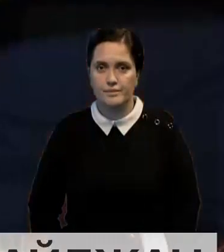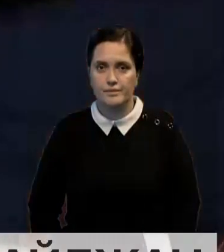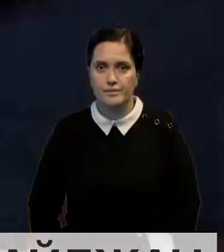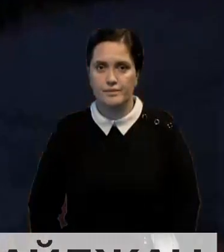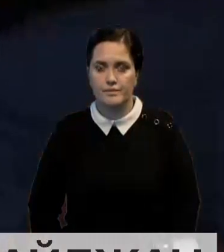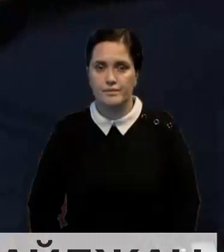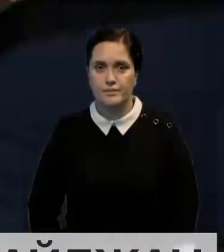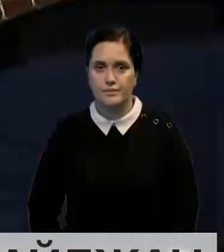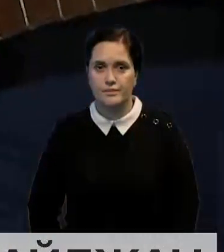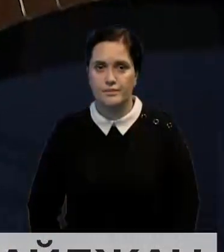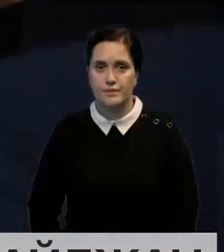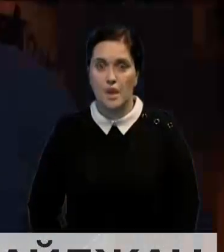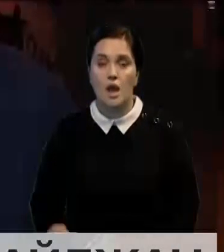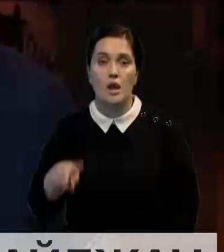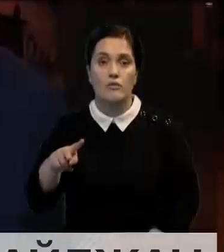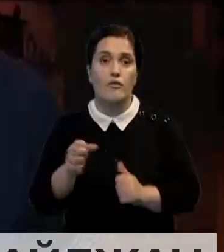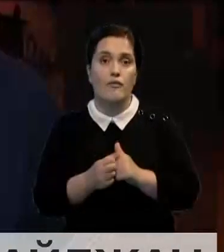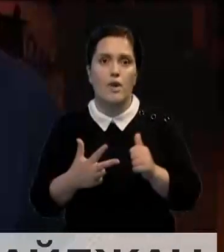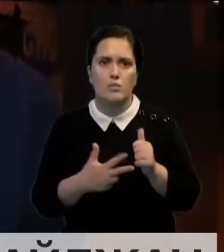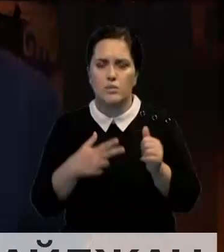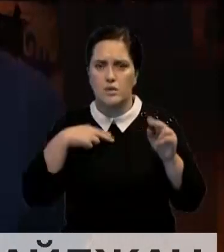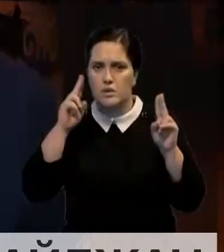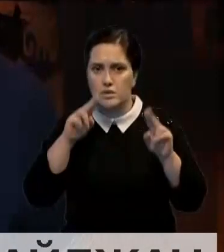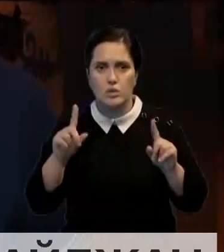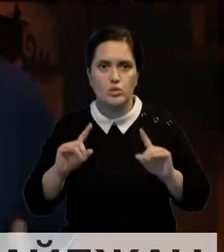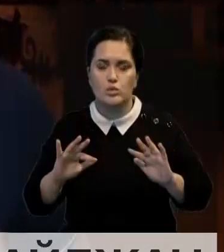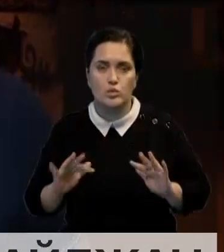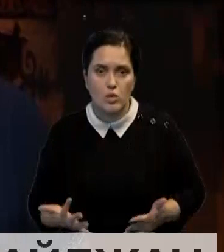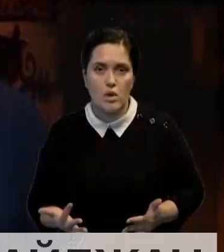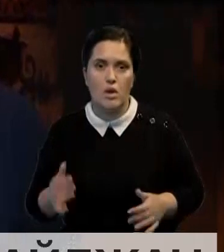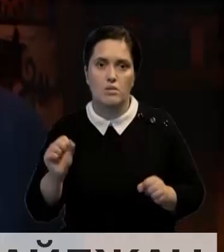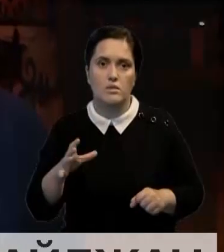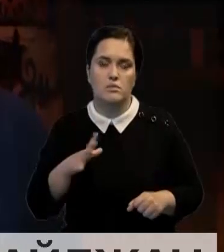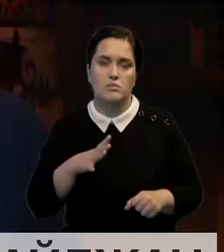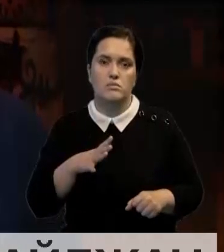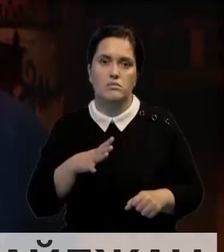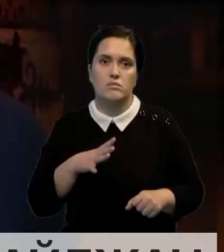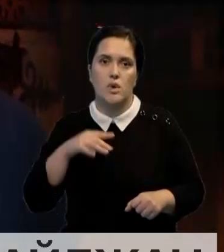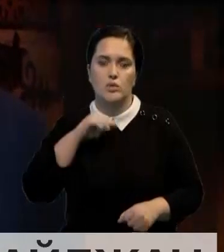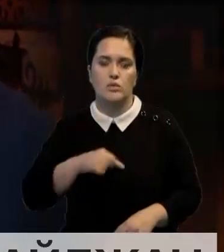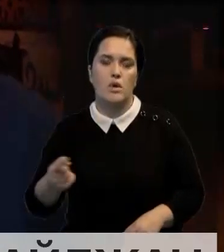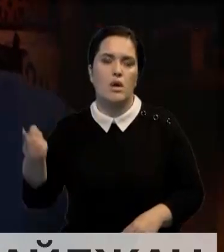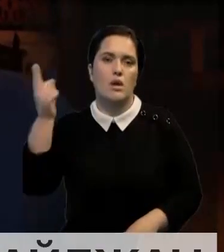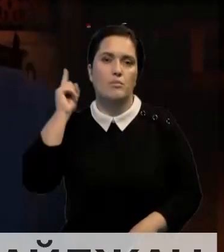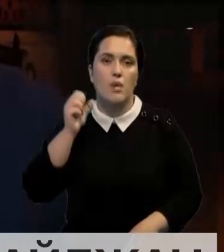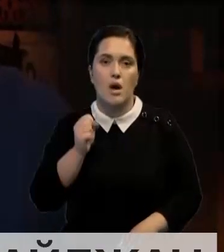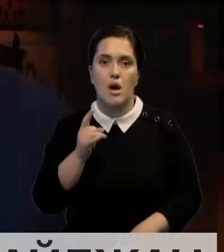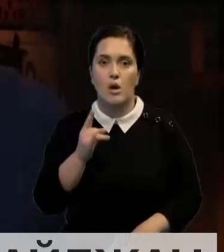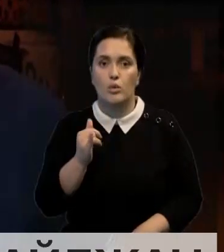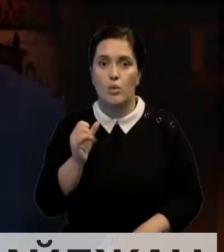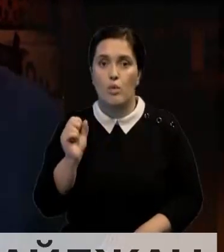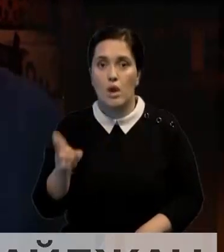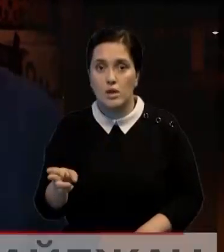В 2018 я не знаю именно, что случилось. Возможно, у меня селился дух предков, аруак.